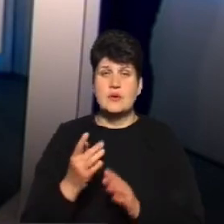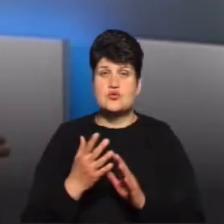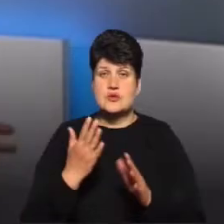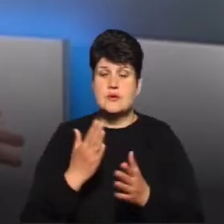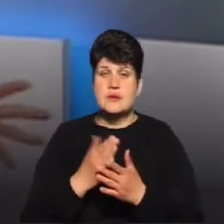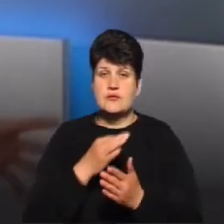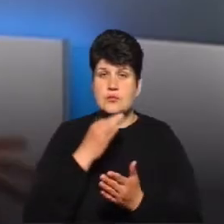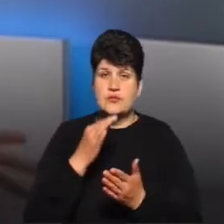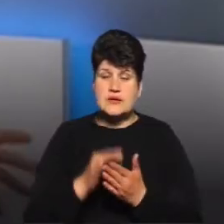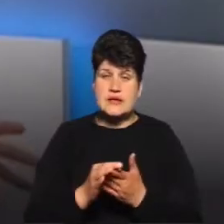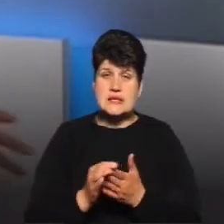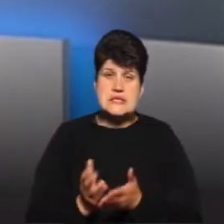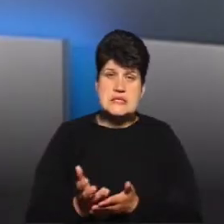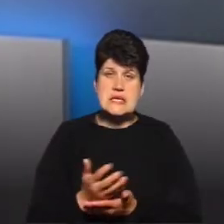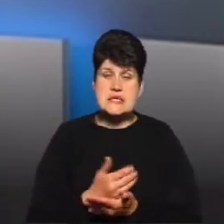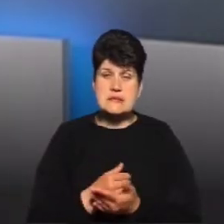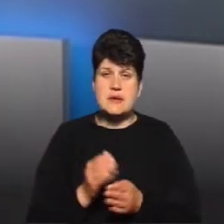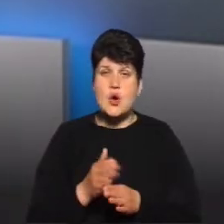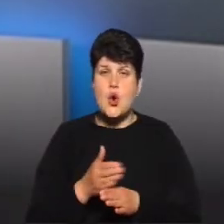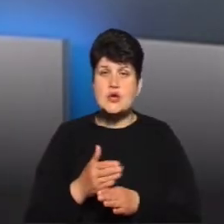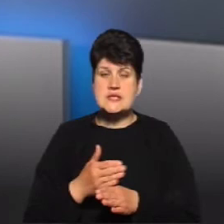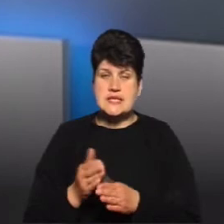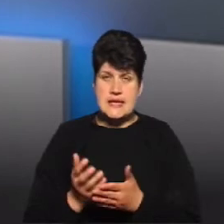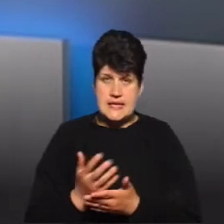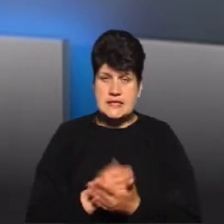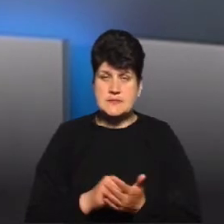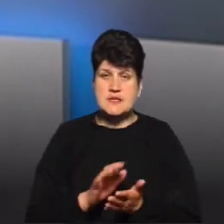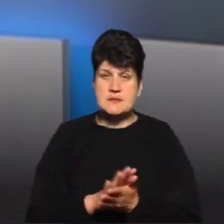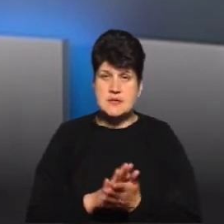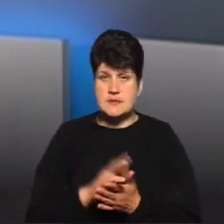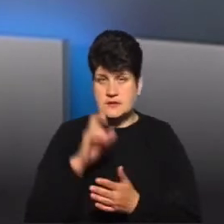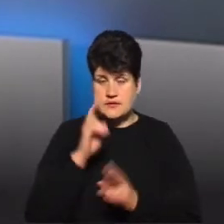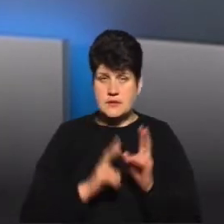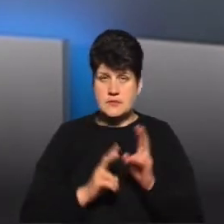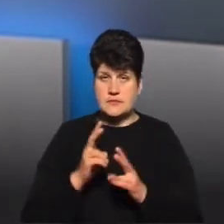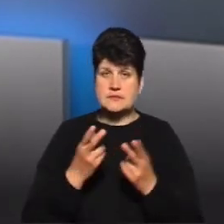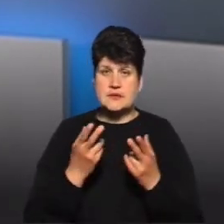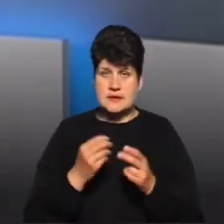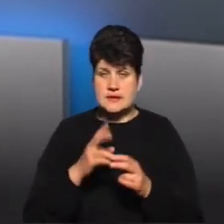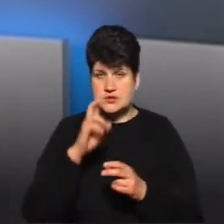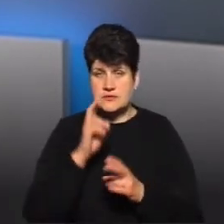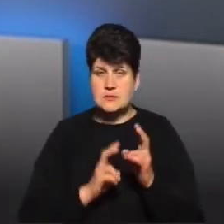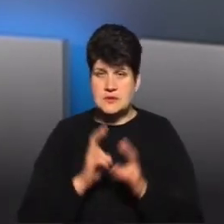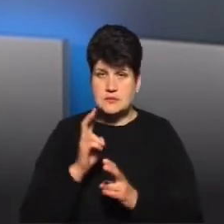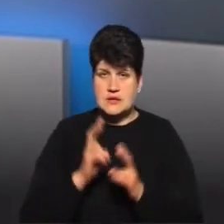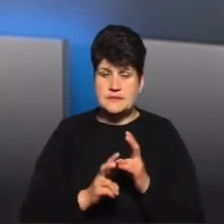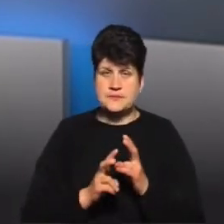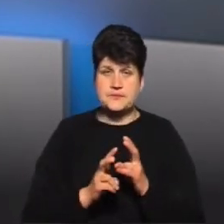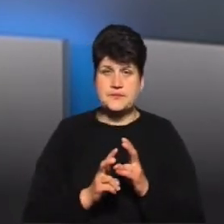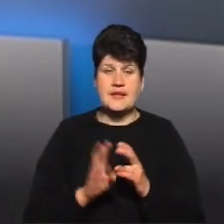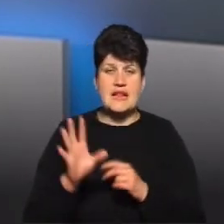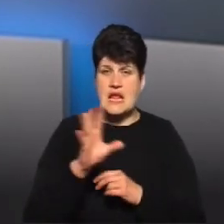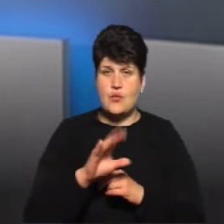збір, роздільний збір, так, так, сміття, комунальне підприємство? Комунальне підприємство. До речі, ще не в всіх